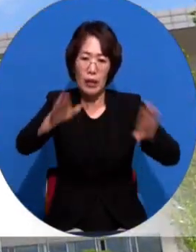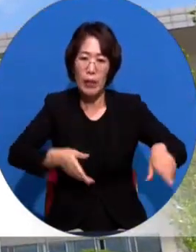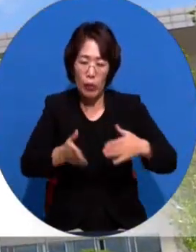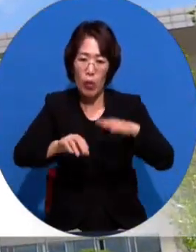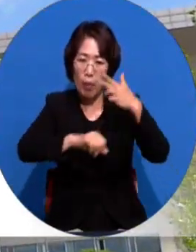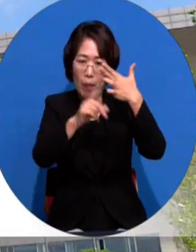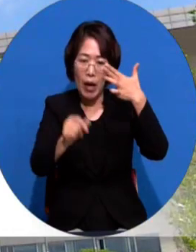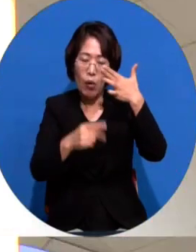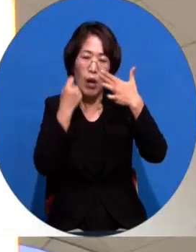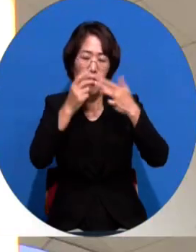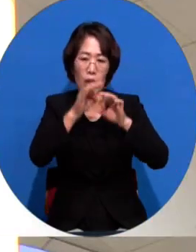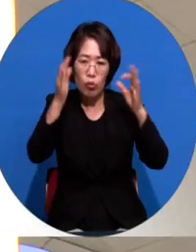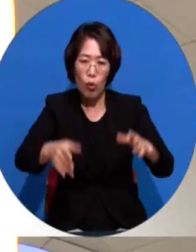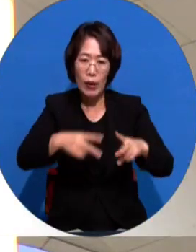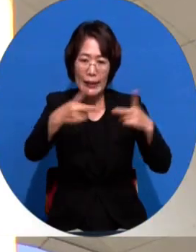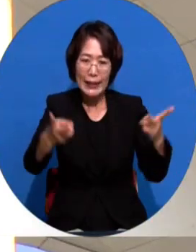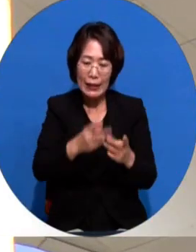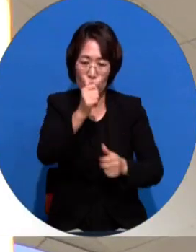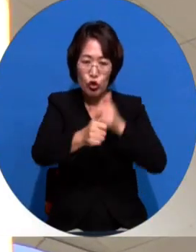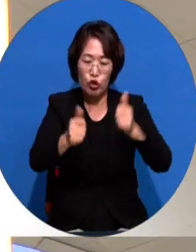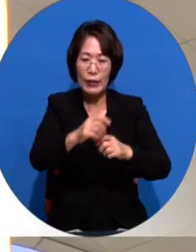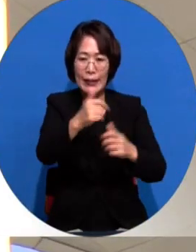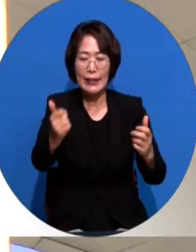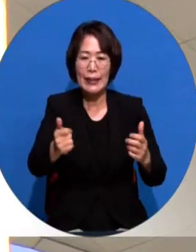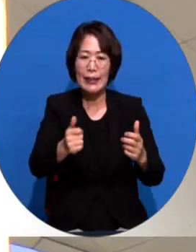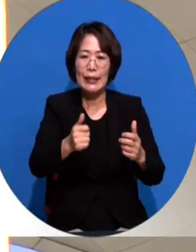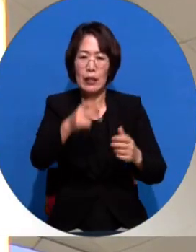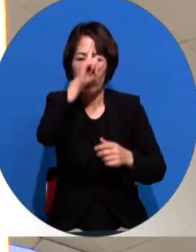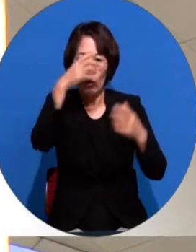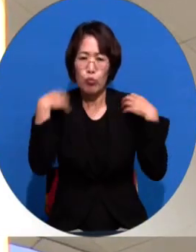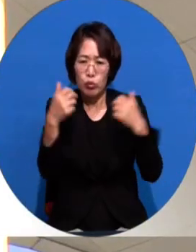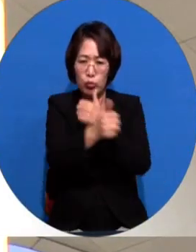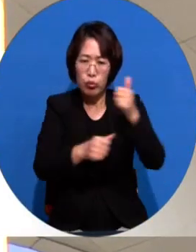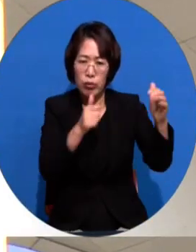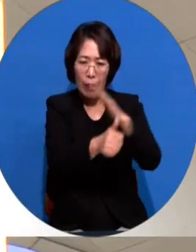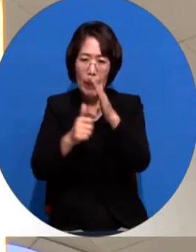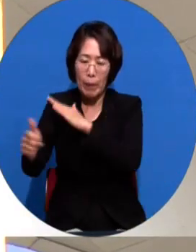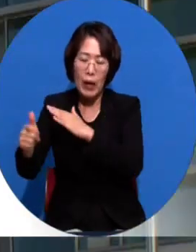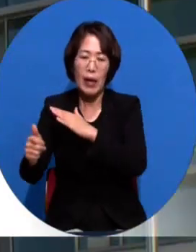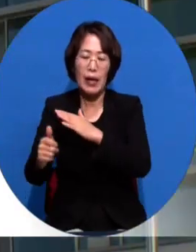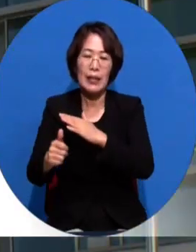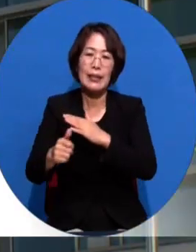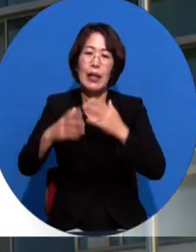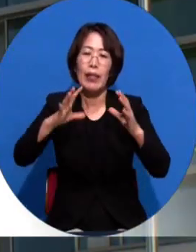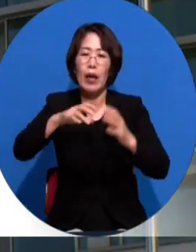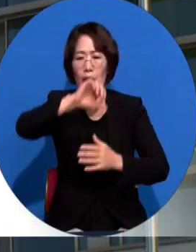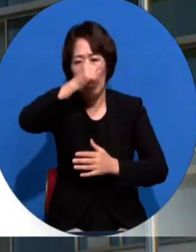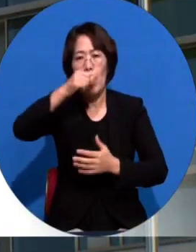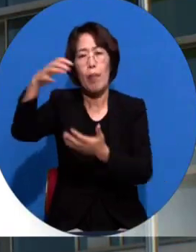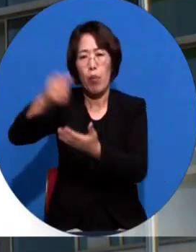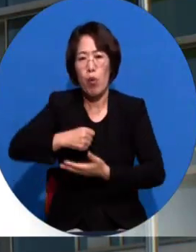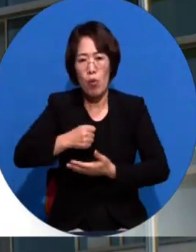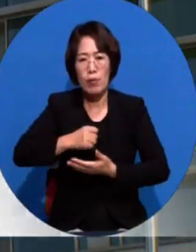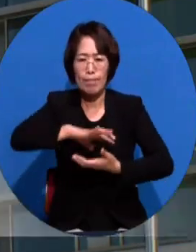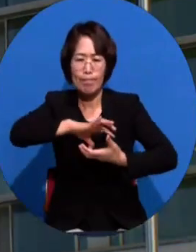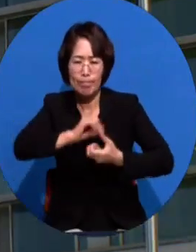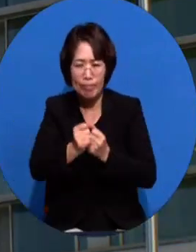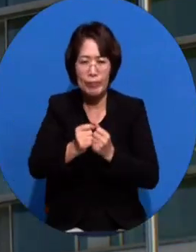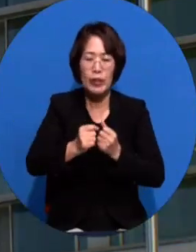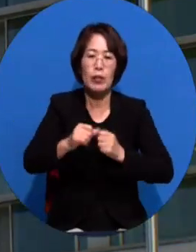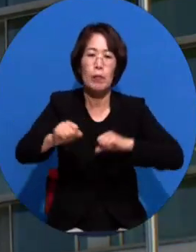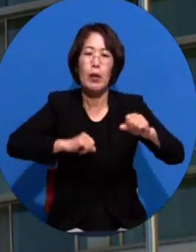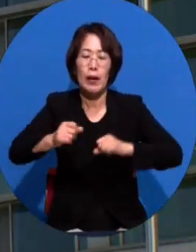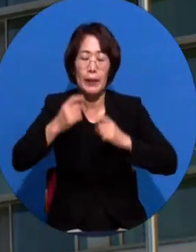동안 도지사를 비롯한 실 국장들이 중앙부처 기재부 국회를 중점 방학문에 국비 확보에 전방에